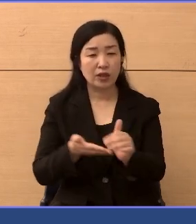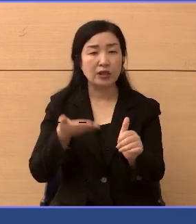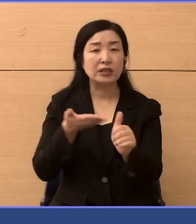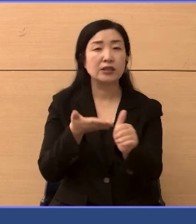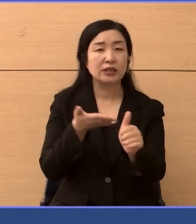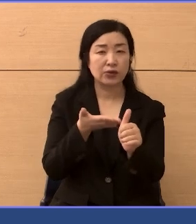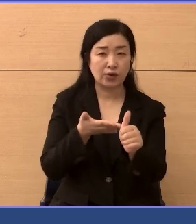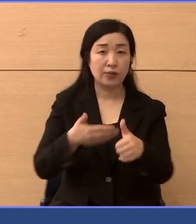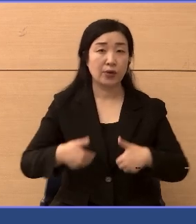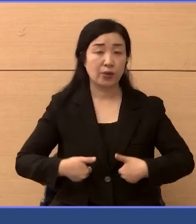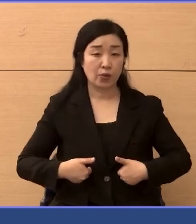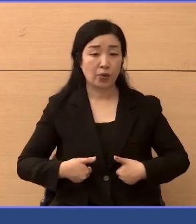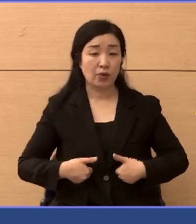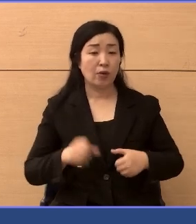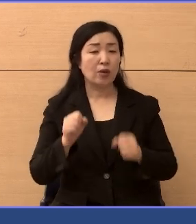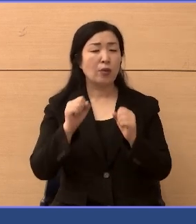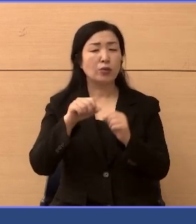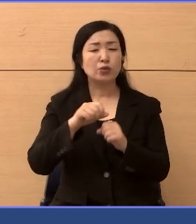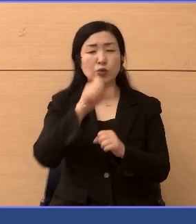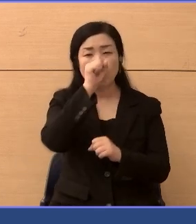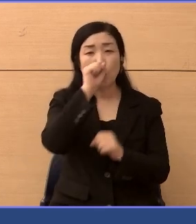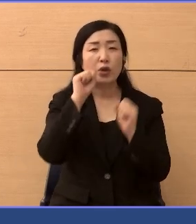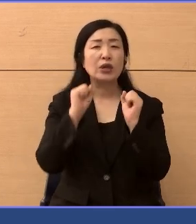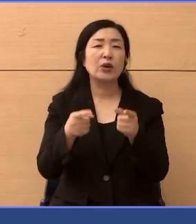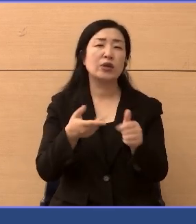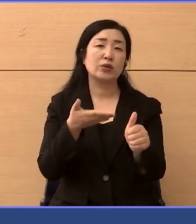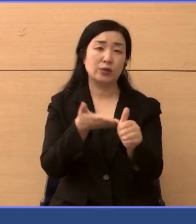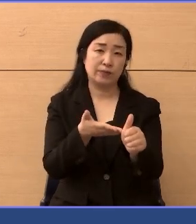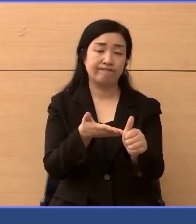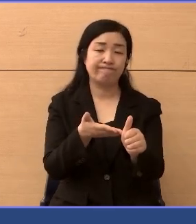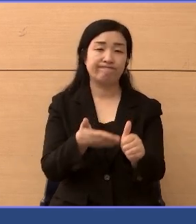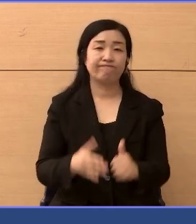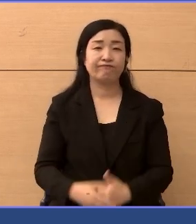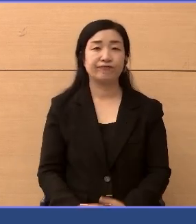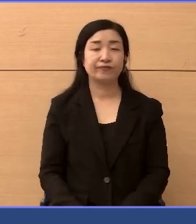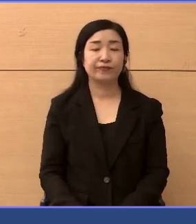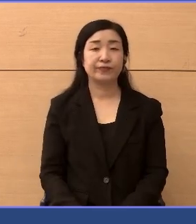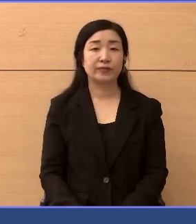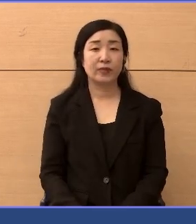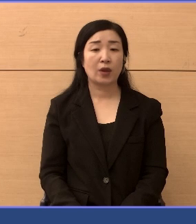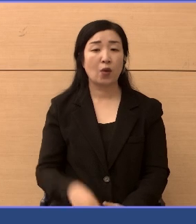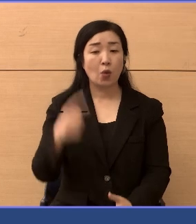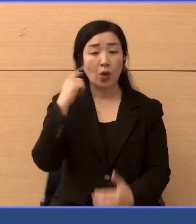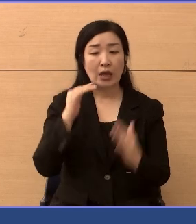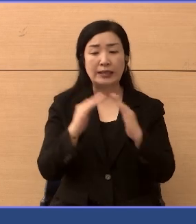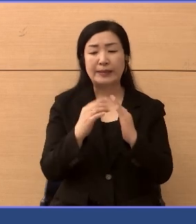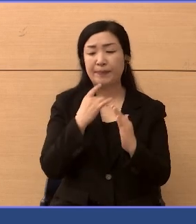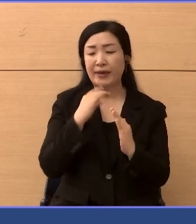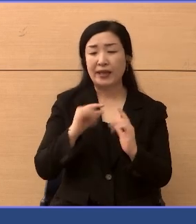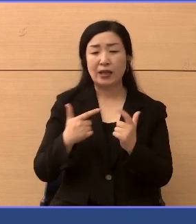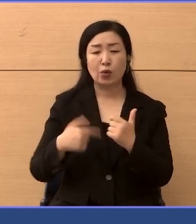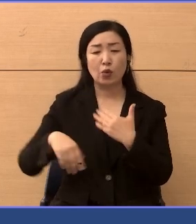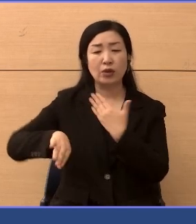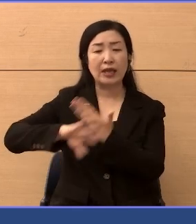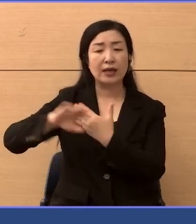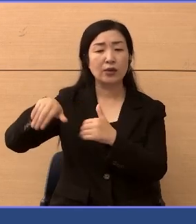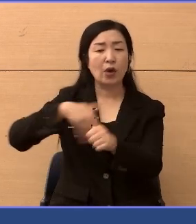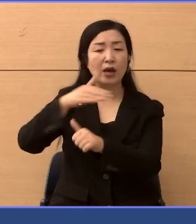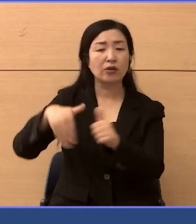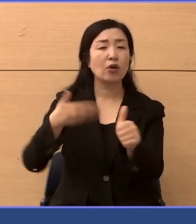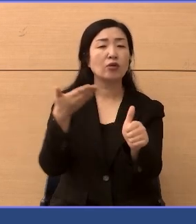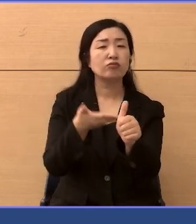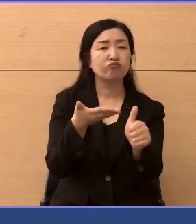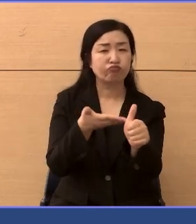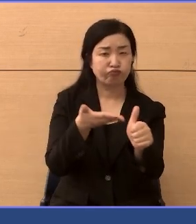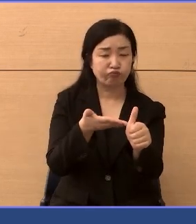지원을 available 제공해야죠. to 그런 access 기회들이 these 있어야 different 됩니다. environments outside the home. 집 밖에 다른 환경에도 접근할 수 있어야 될 Now,